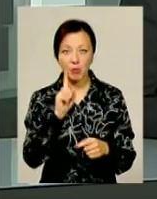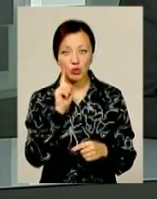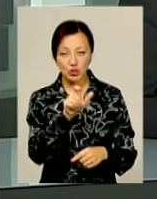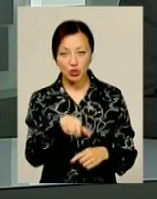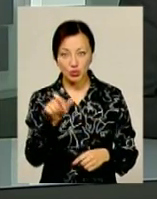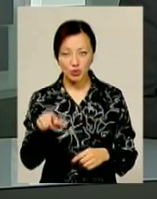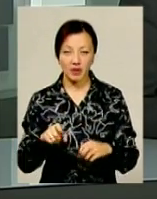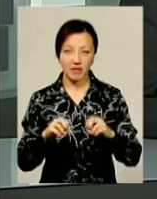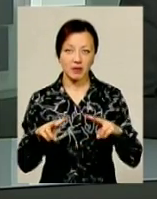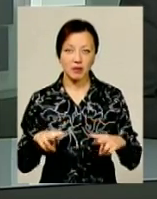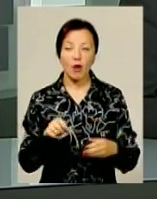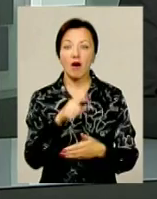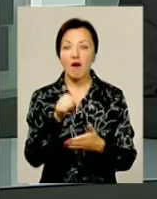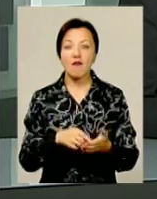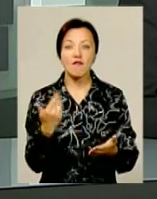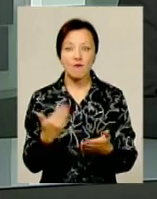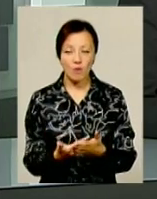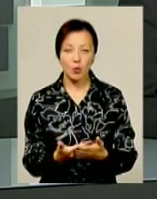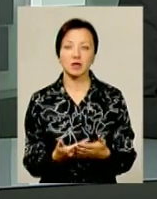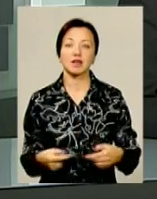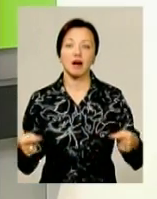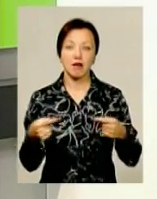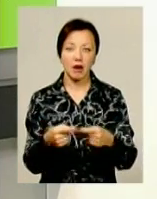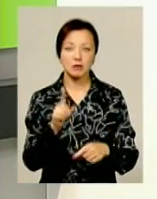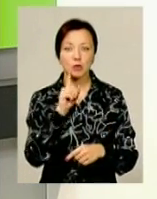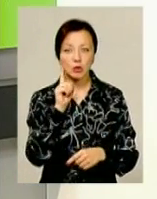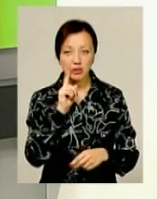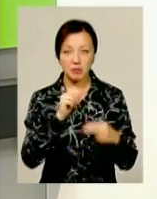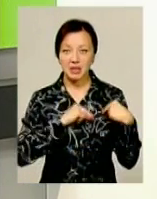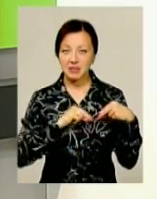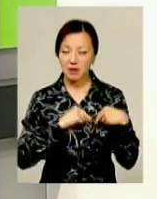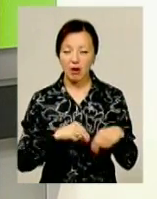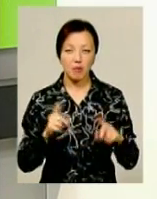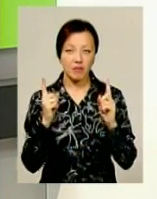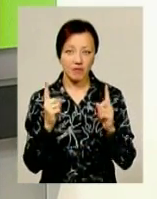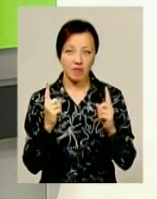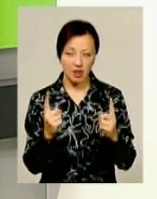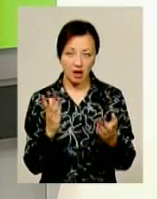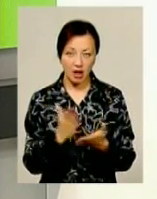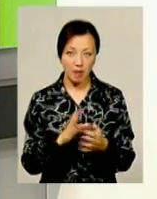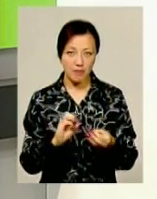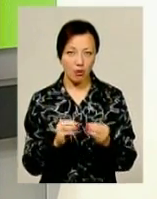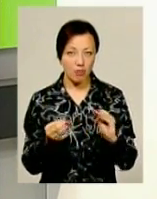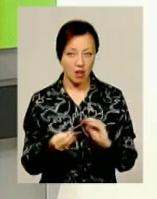люди, молоді фахівці? От якраз із молодими фахівцями на сьогоднішній день є дуже велика проблема, тому що,